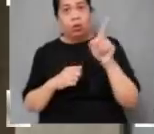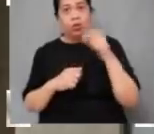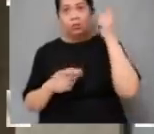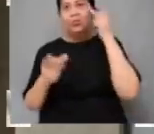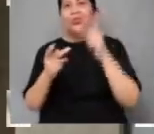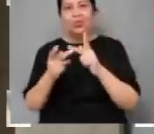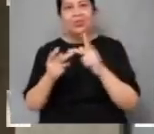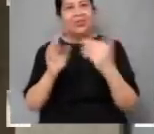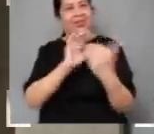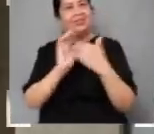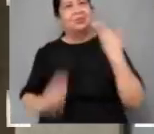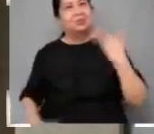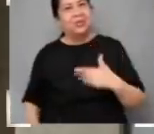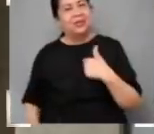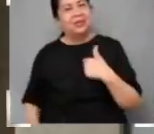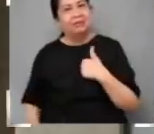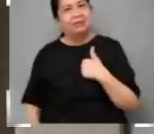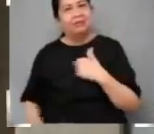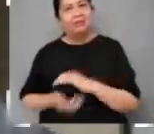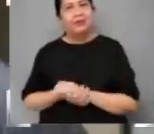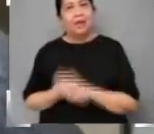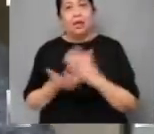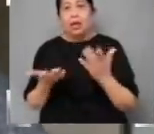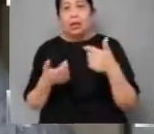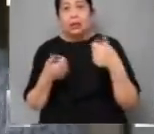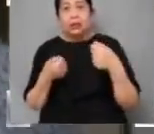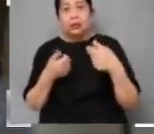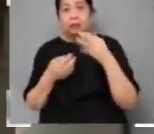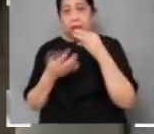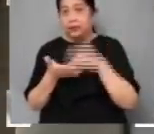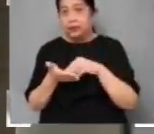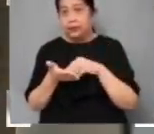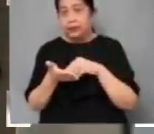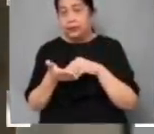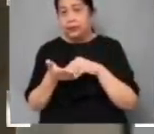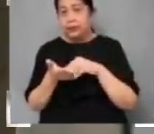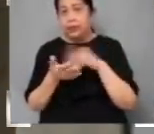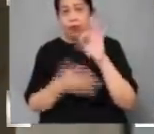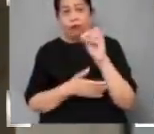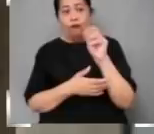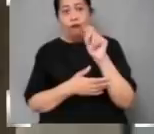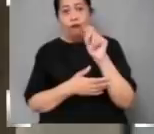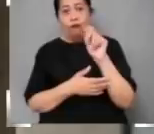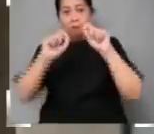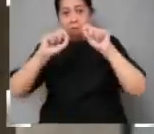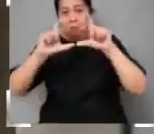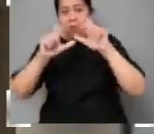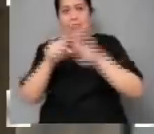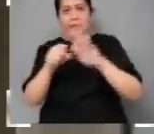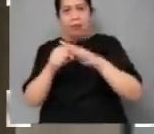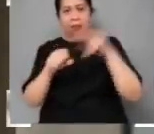sa akin? If his text messages were set in fonts large enough to be caught on